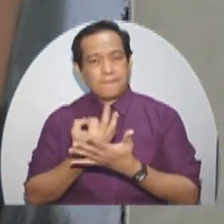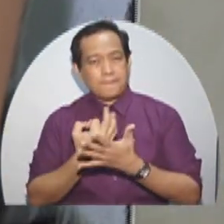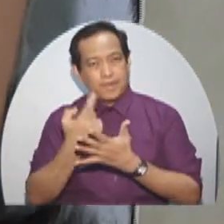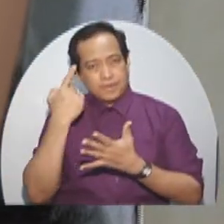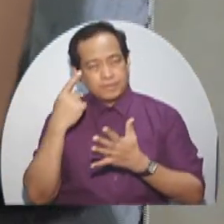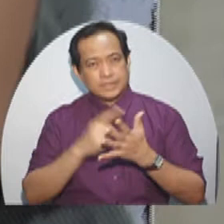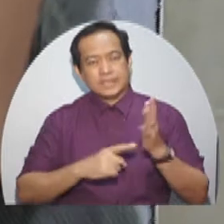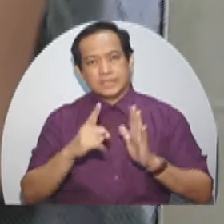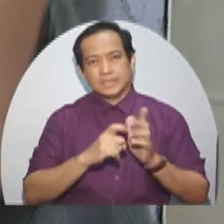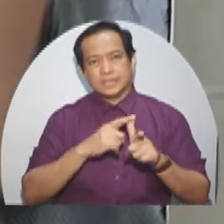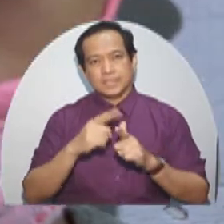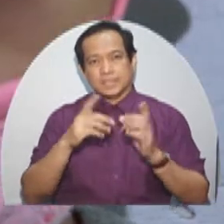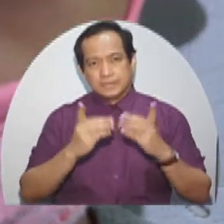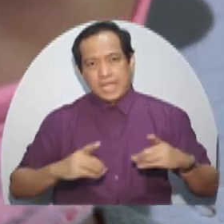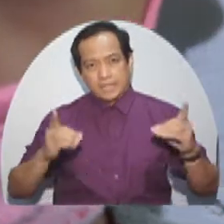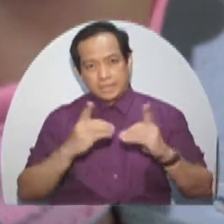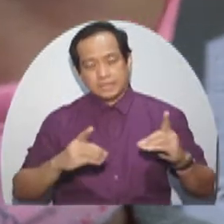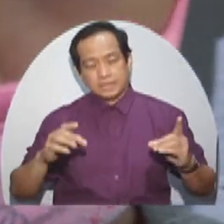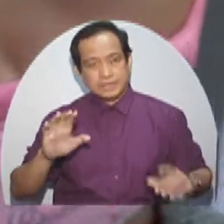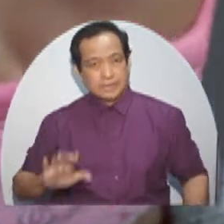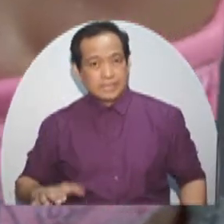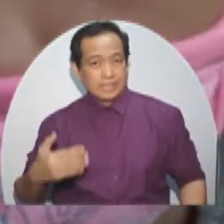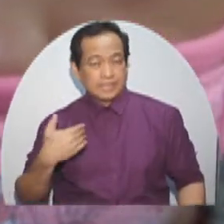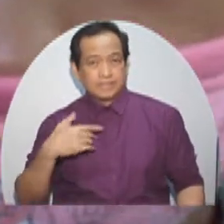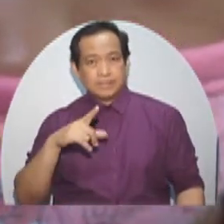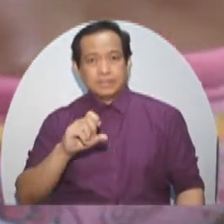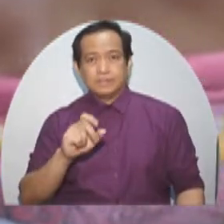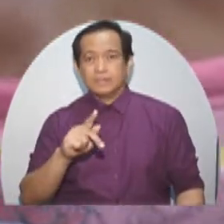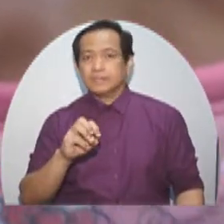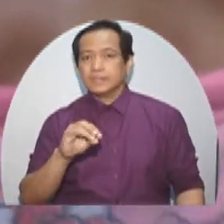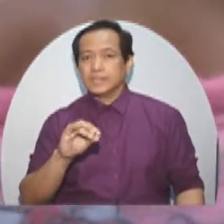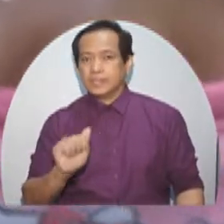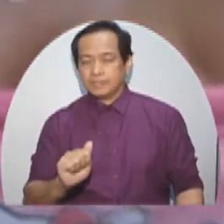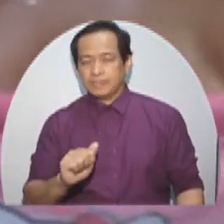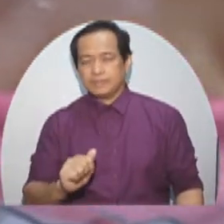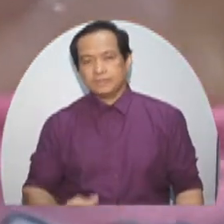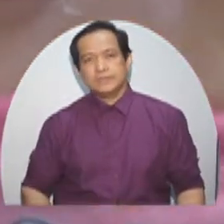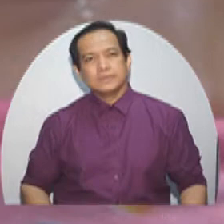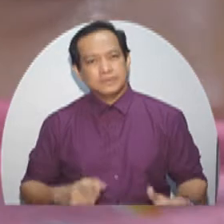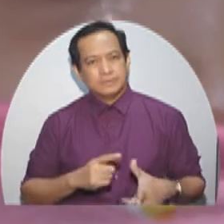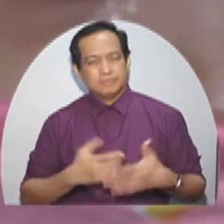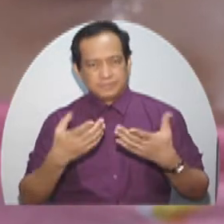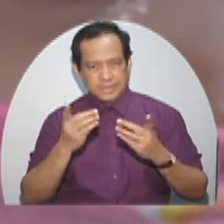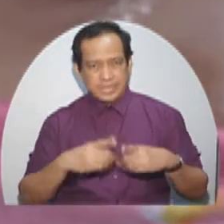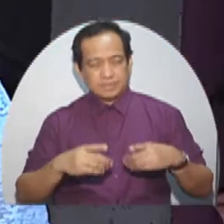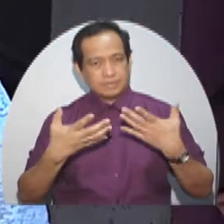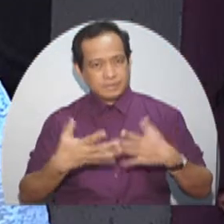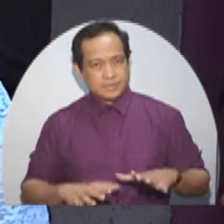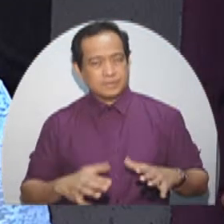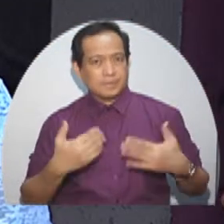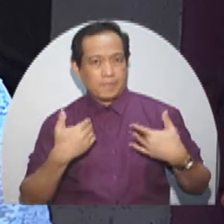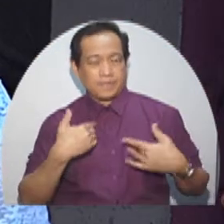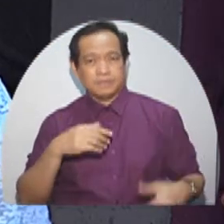para doon sa testing na yon at doon na-diagnose na meron leukemia ang bata. Na-diagnose na siya ng